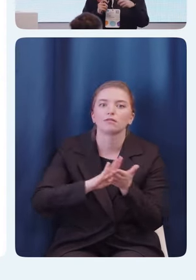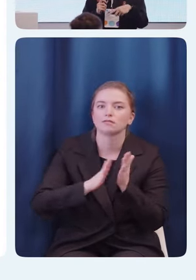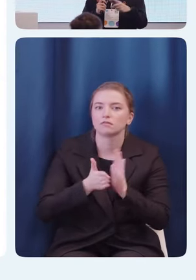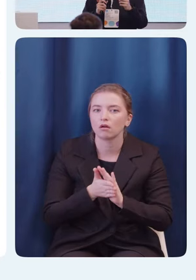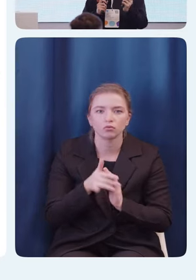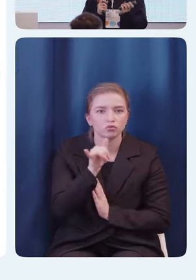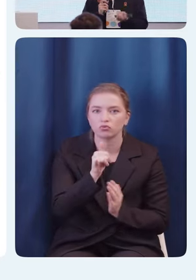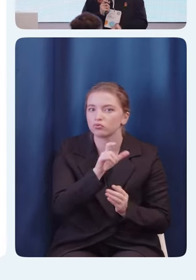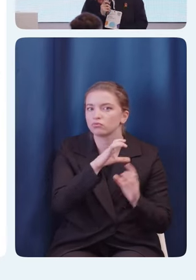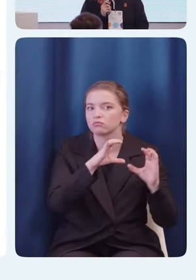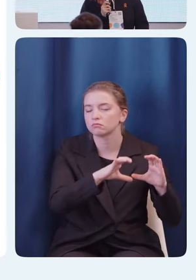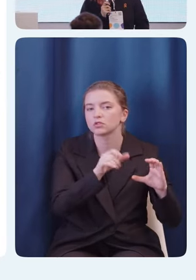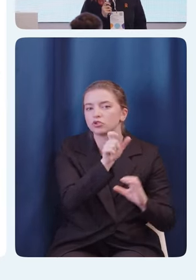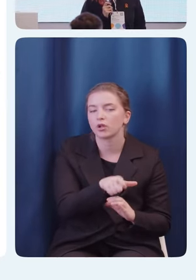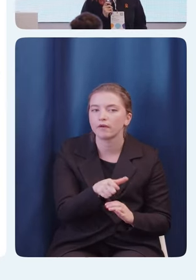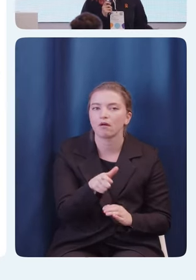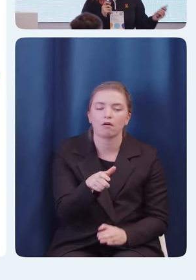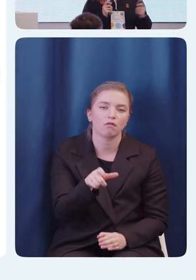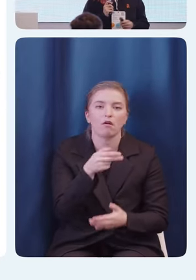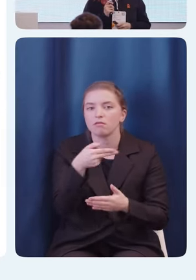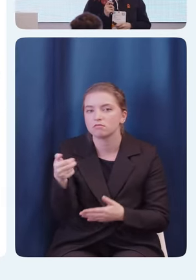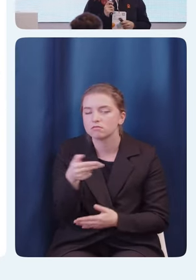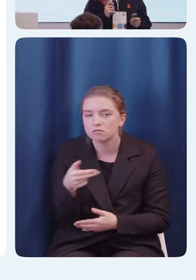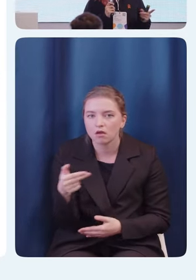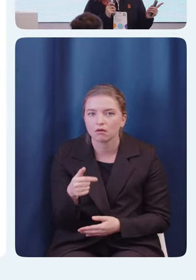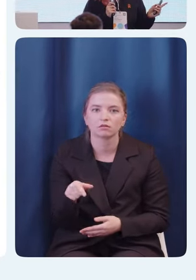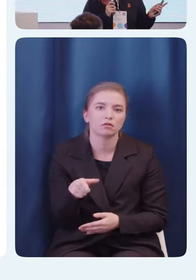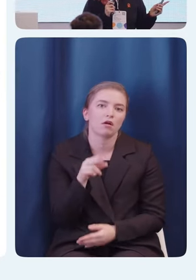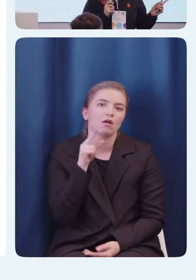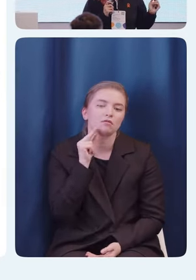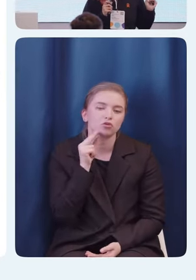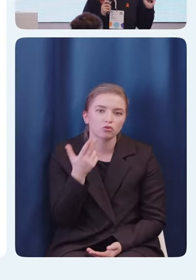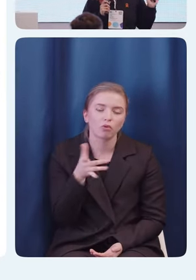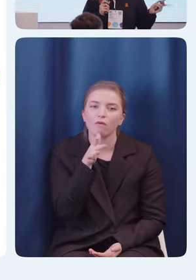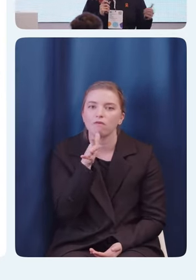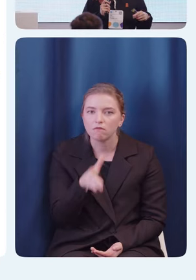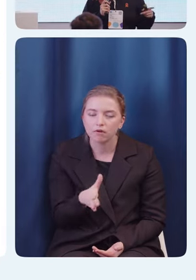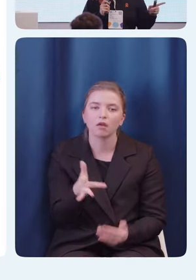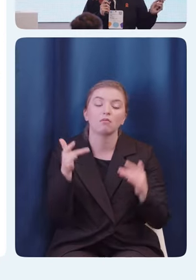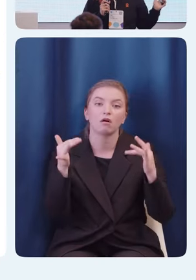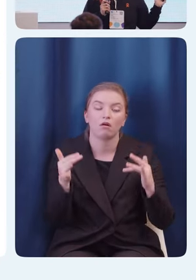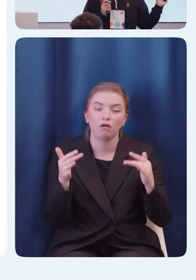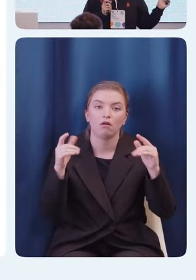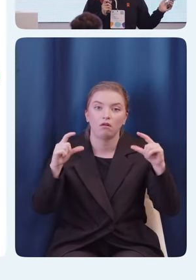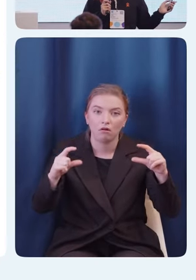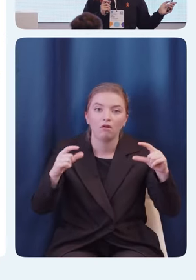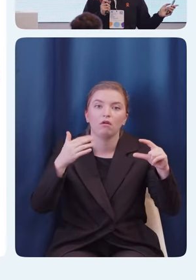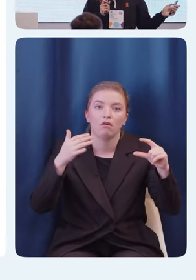сообщения, дата и время, статус прочитанности. И когда пользователь начнет